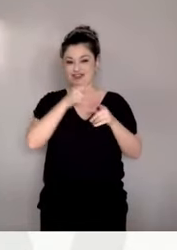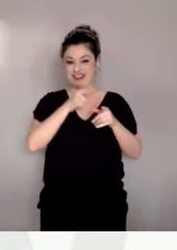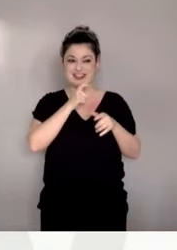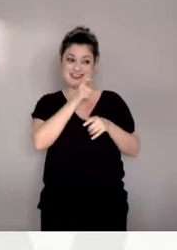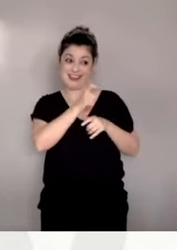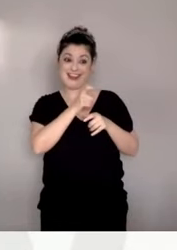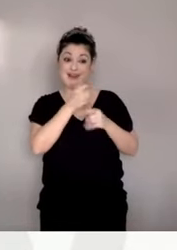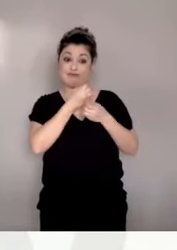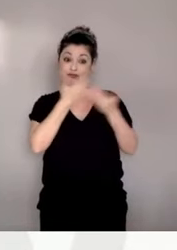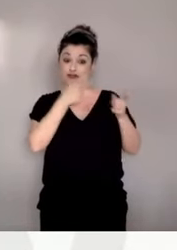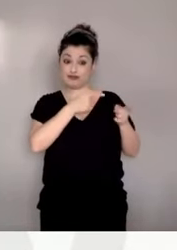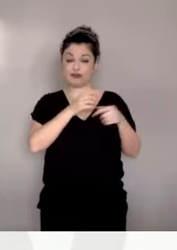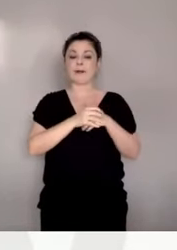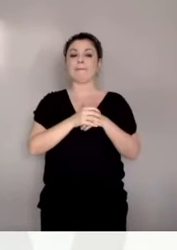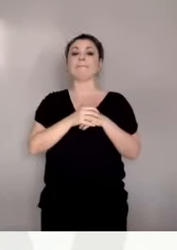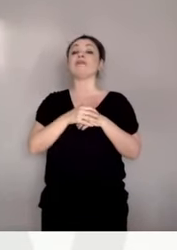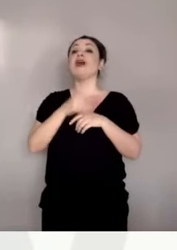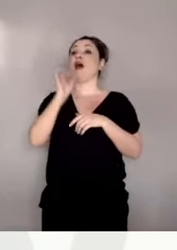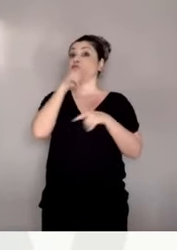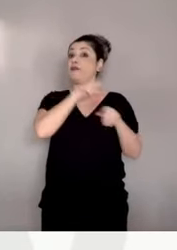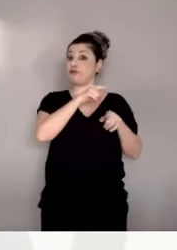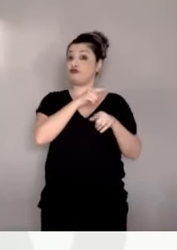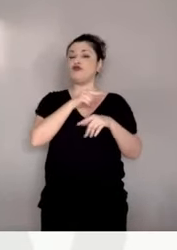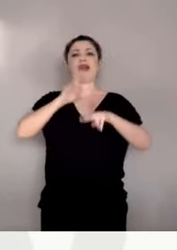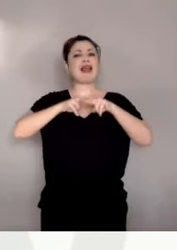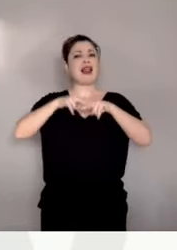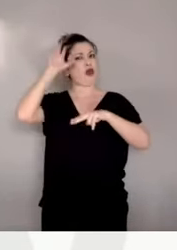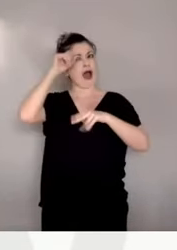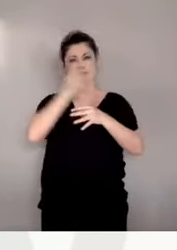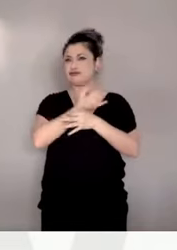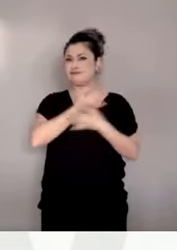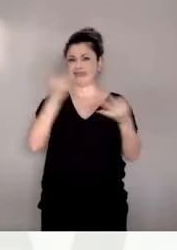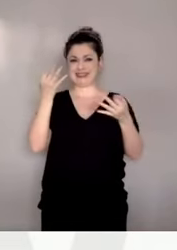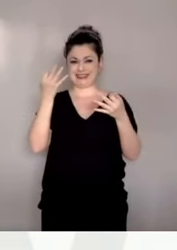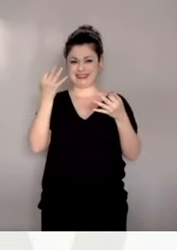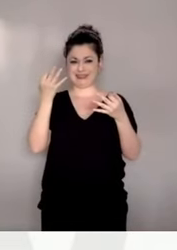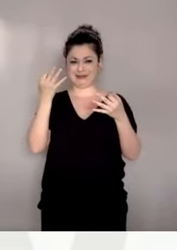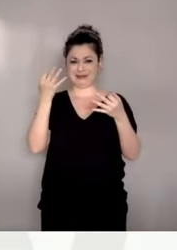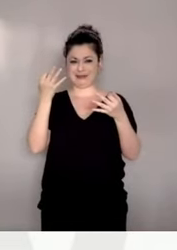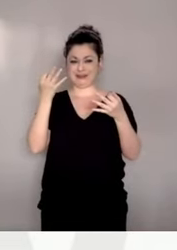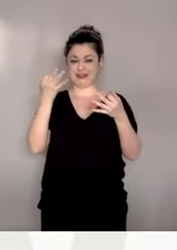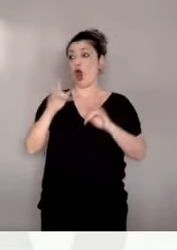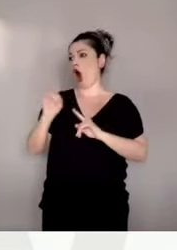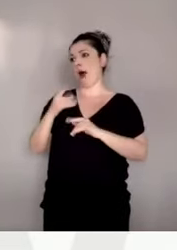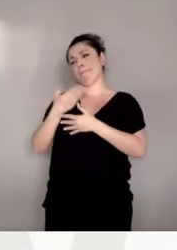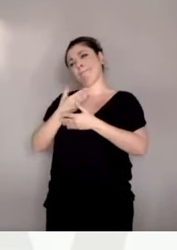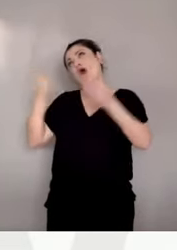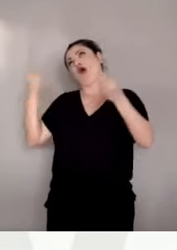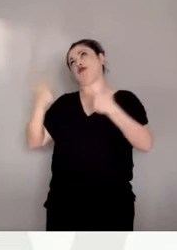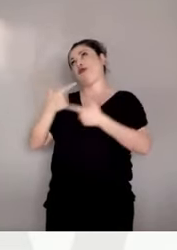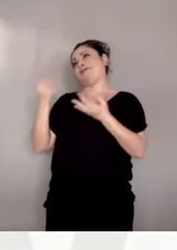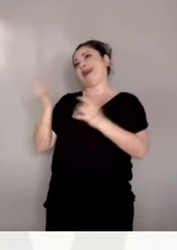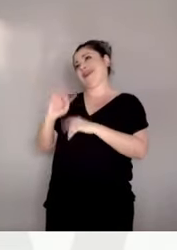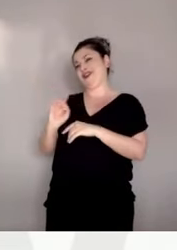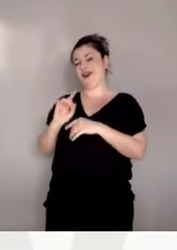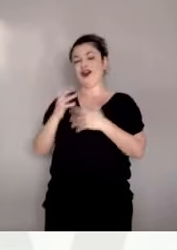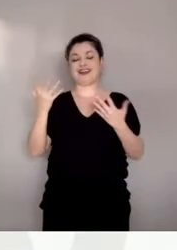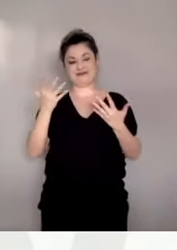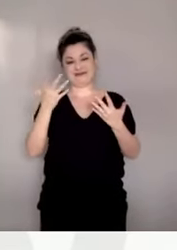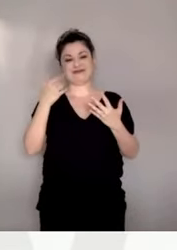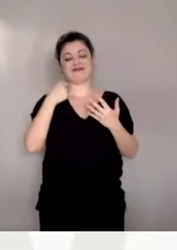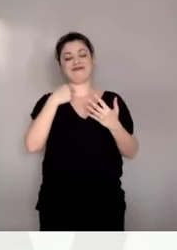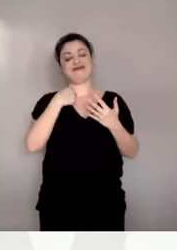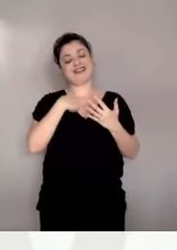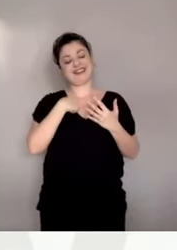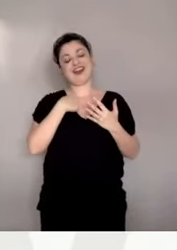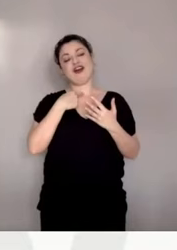Bonjour. Il professore capisce molto bene l'italiano, anche lo parla. Io mi permetto di